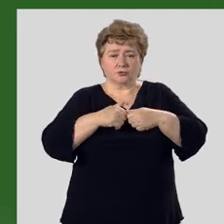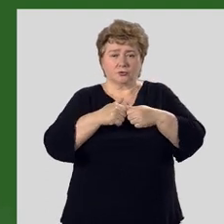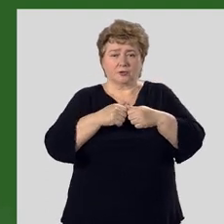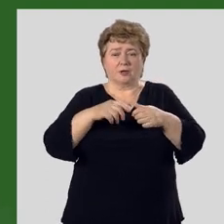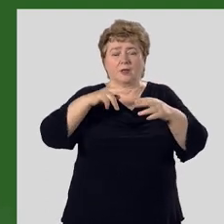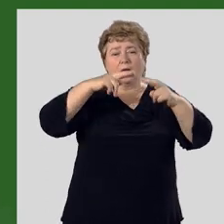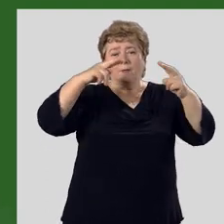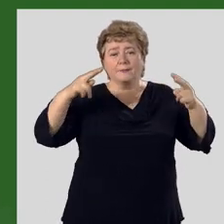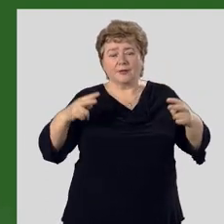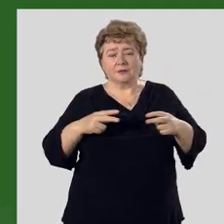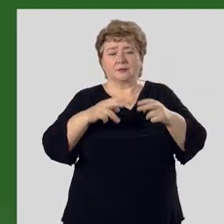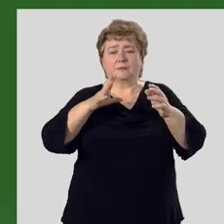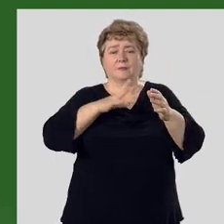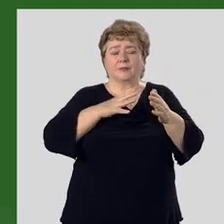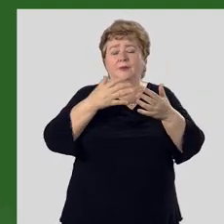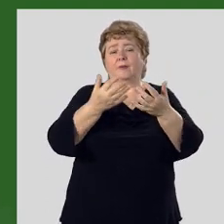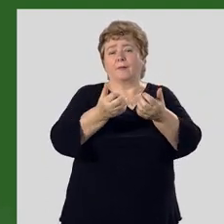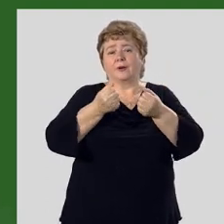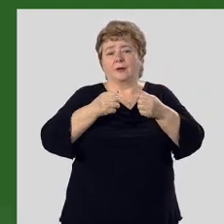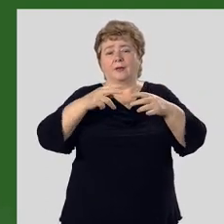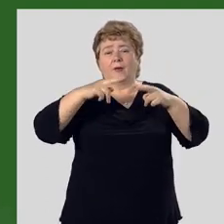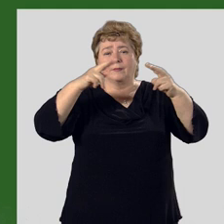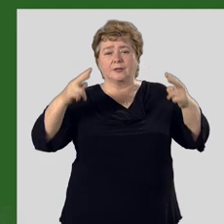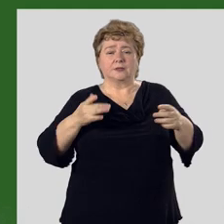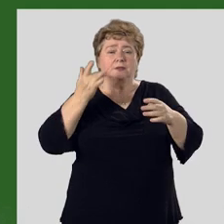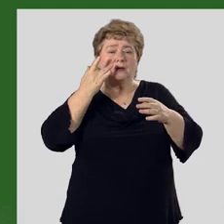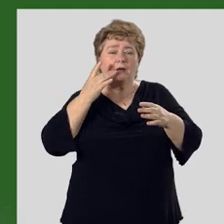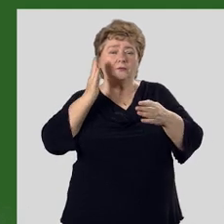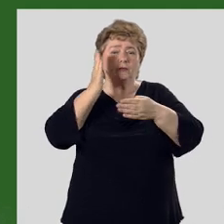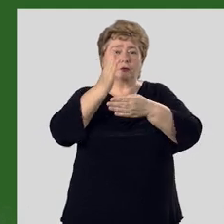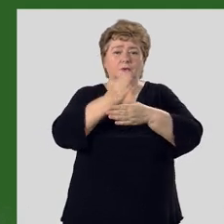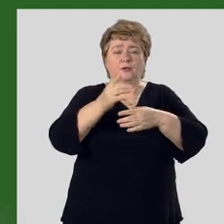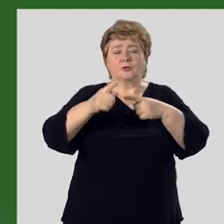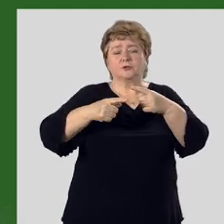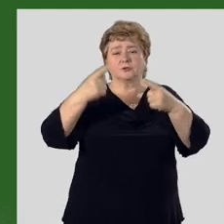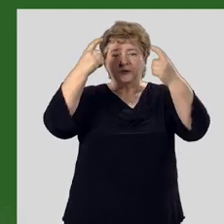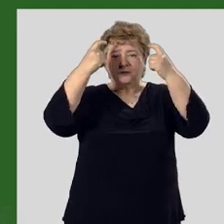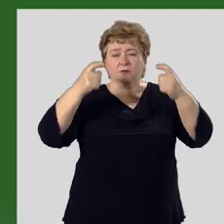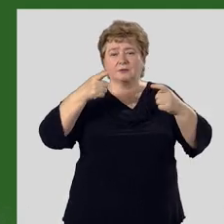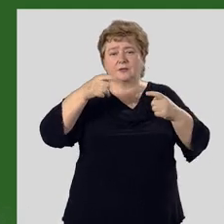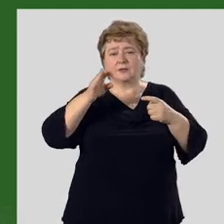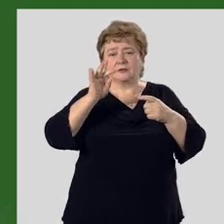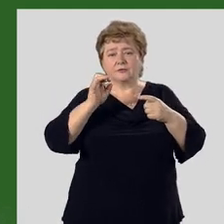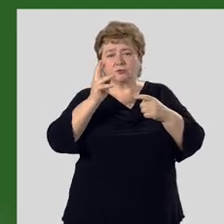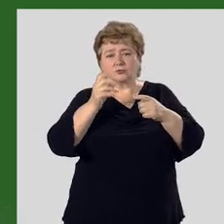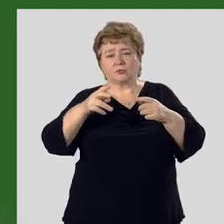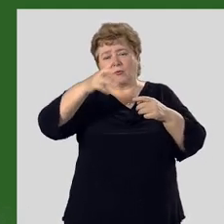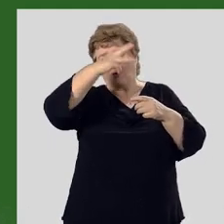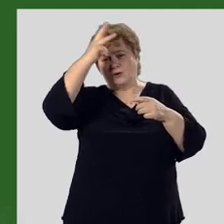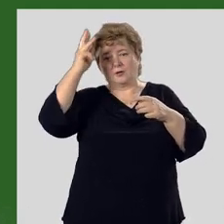отсчета меридианов был принят меридиан, который проходит через знаменитую Гринвичскую